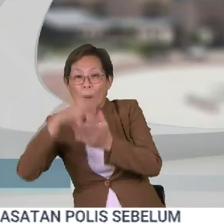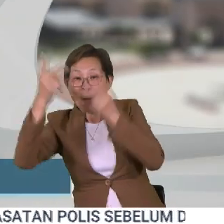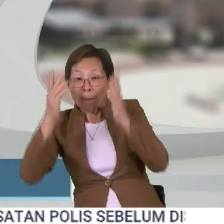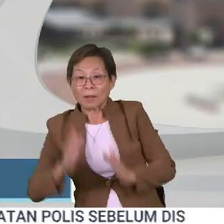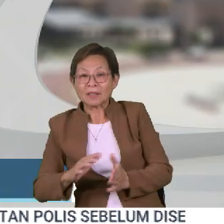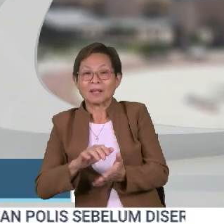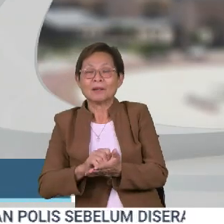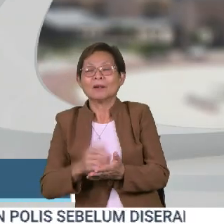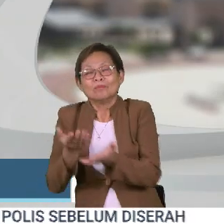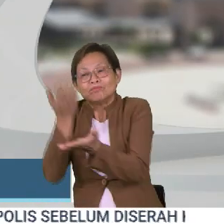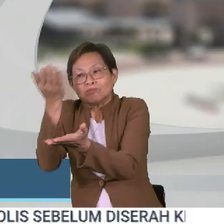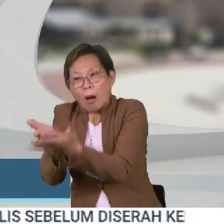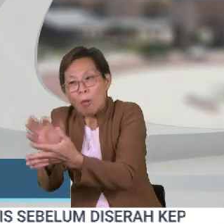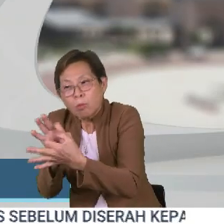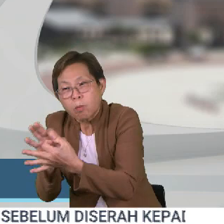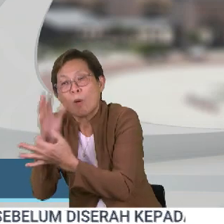begitu